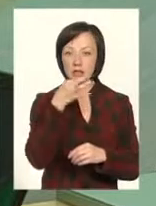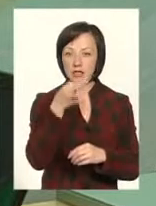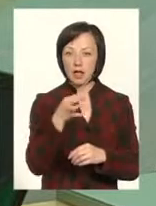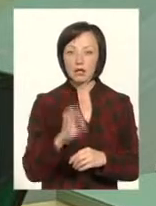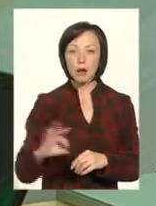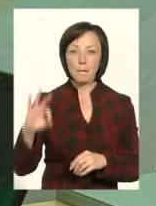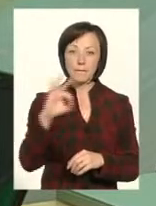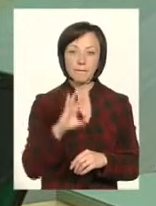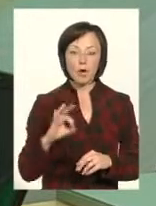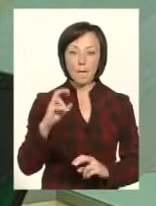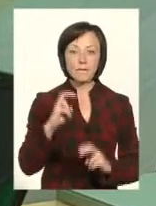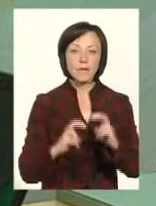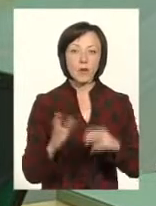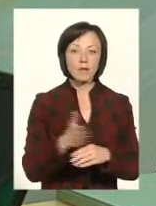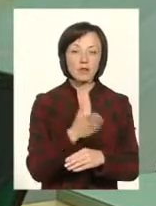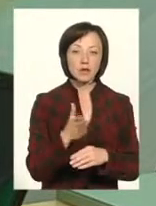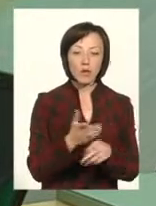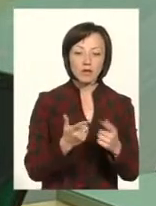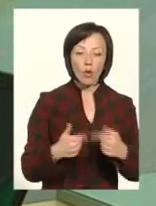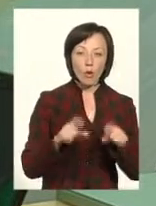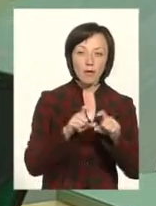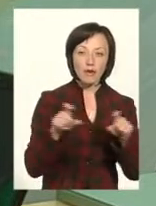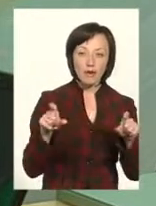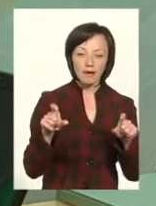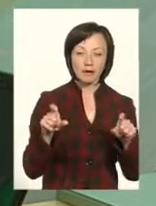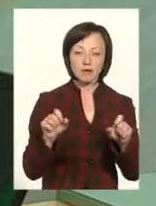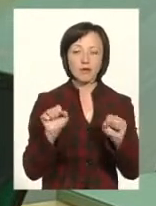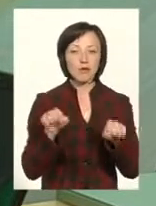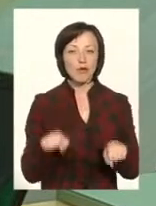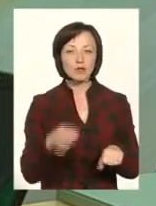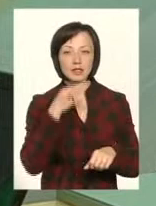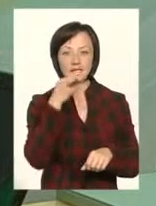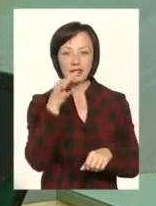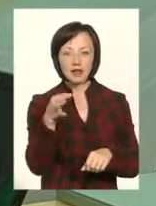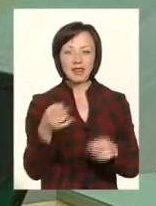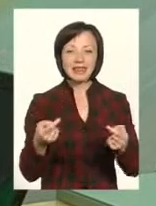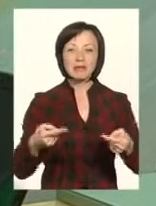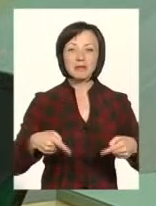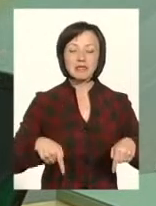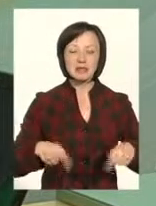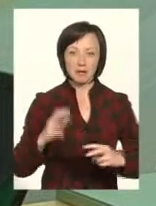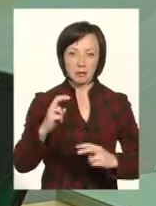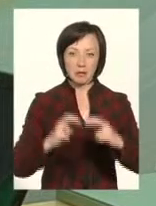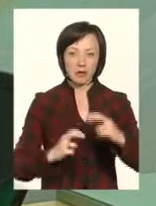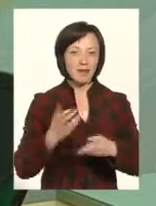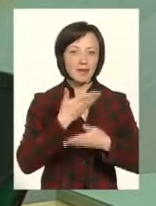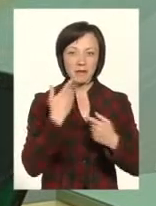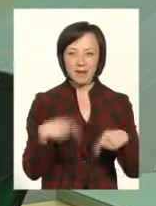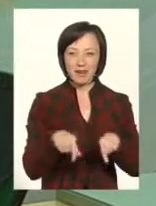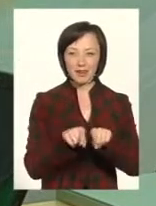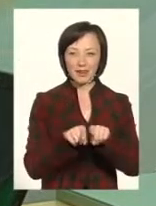про промисловість, про ті об'єкти, можна так сказати, депресивні підприємства, хоча й нема